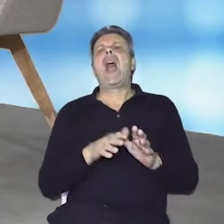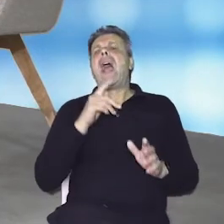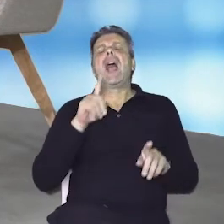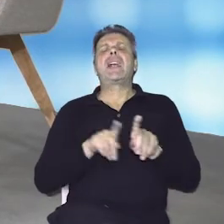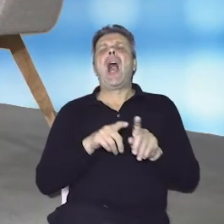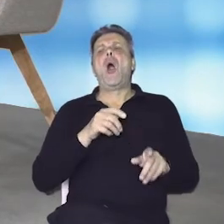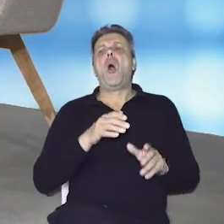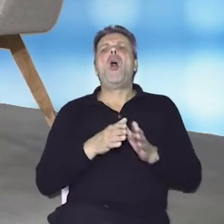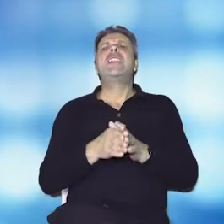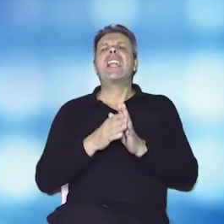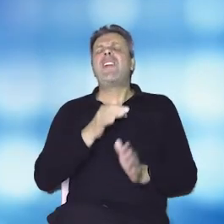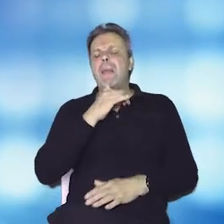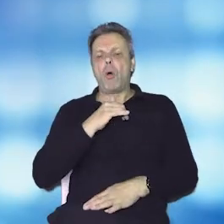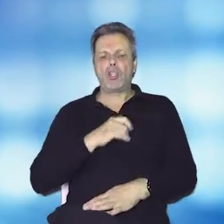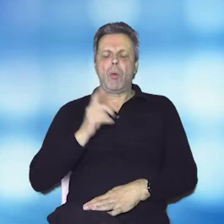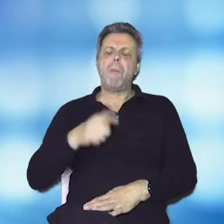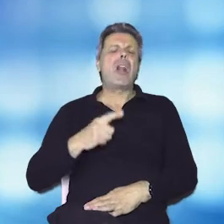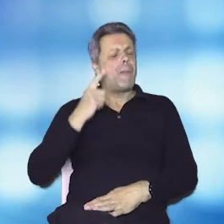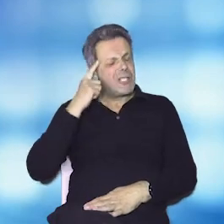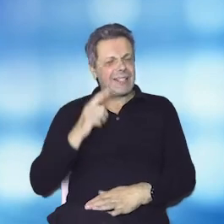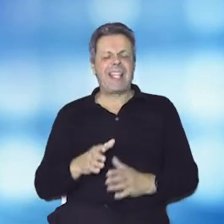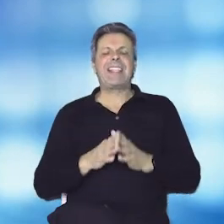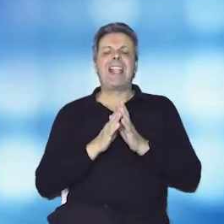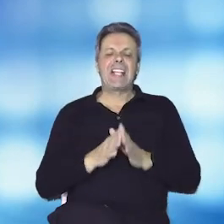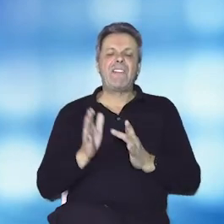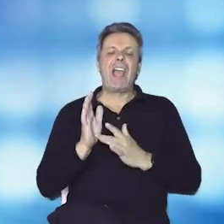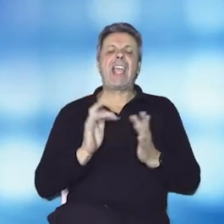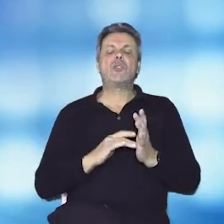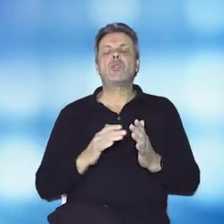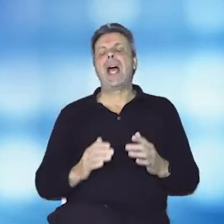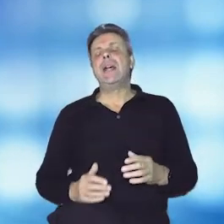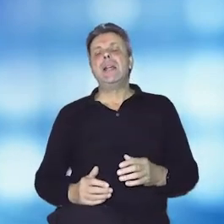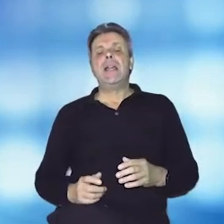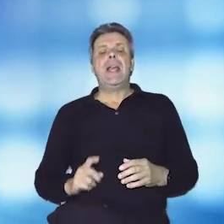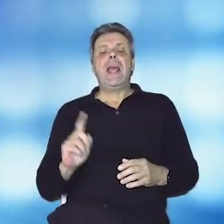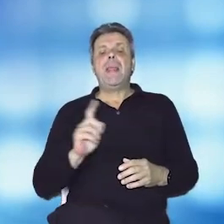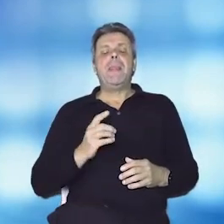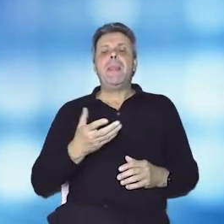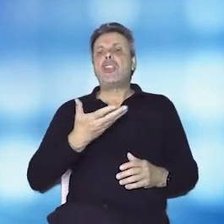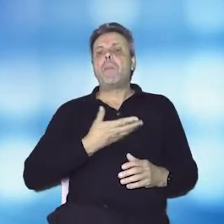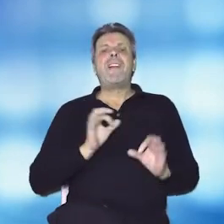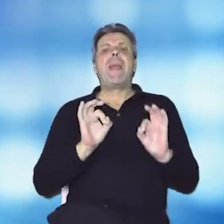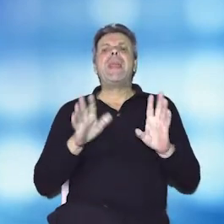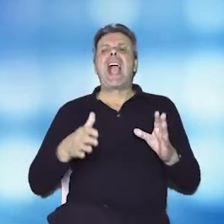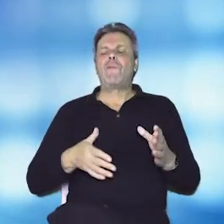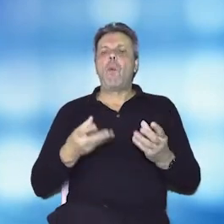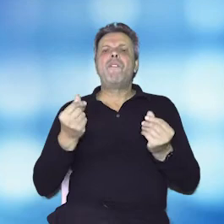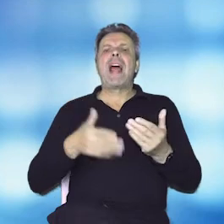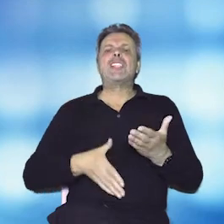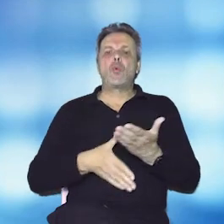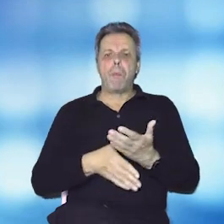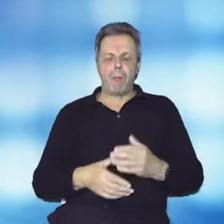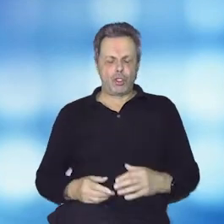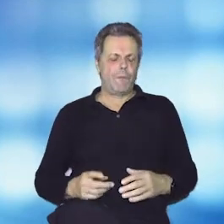svote. Da, moramo imati na umu da crkva Isusa Krista svetaca posljednjih dana ne prima nikakvu financijsku pomoć od država. Ma